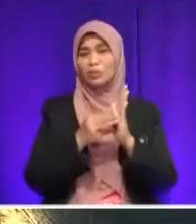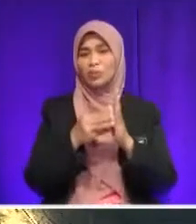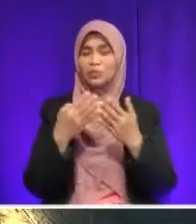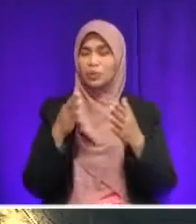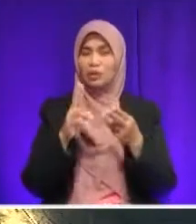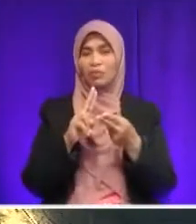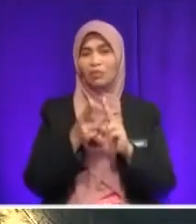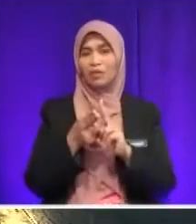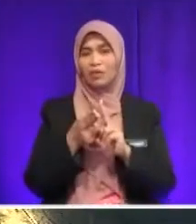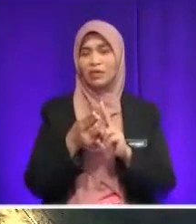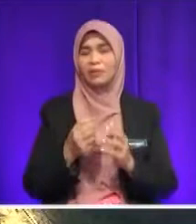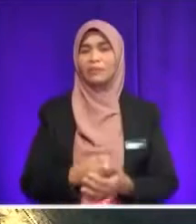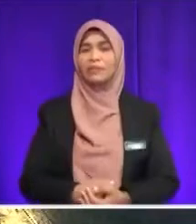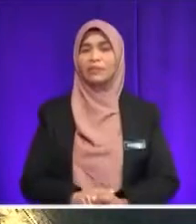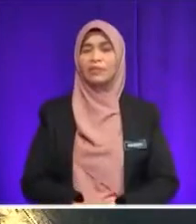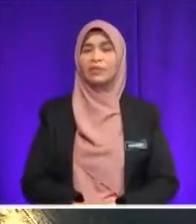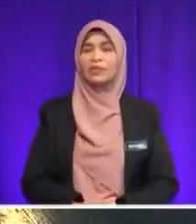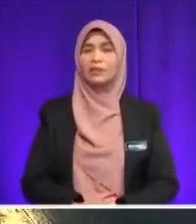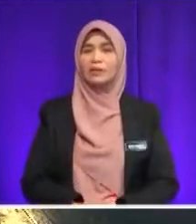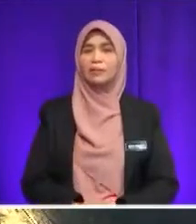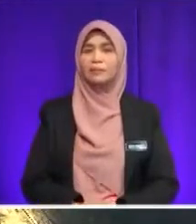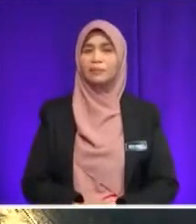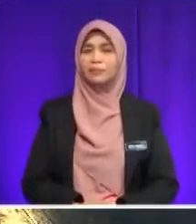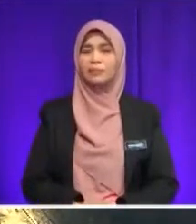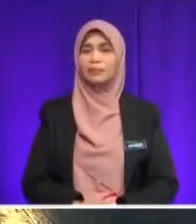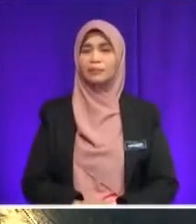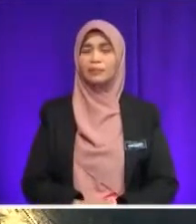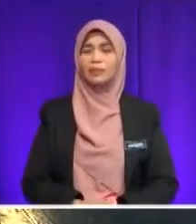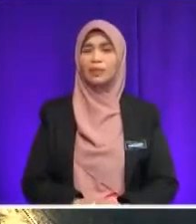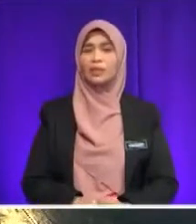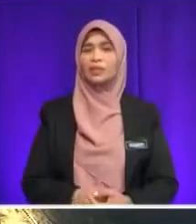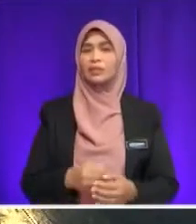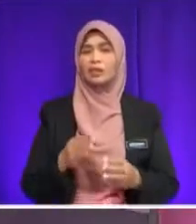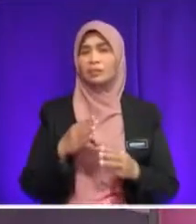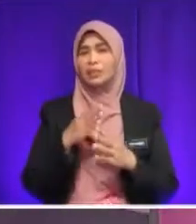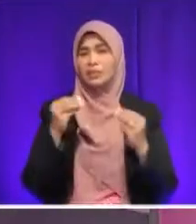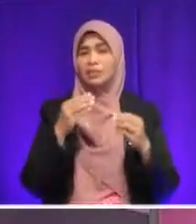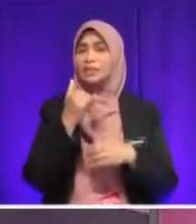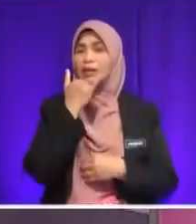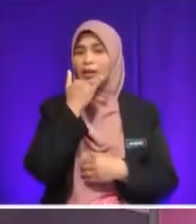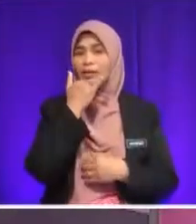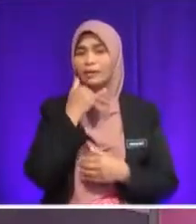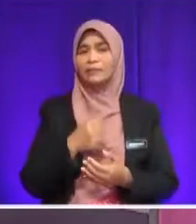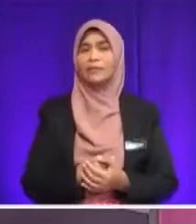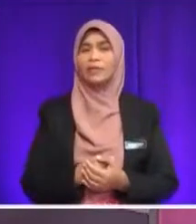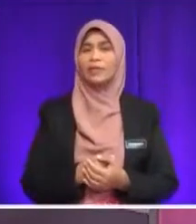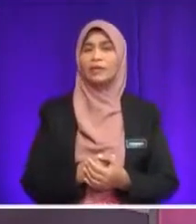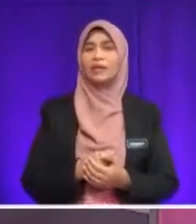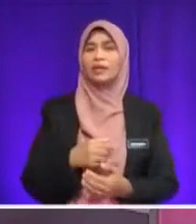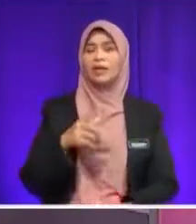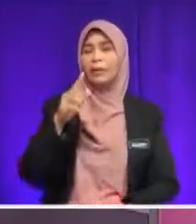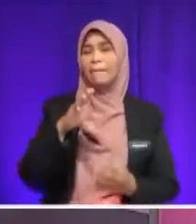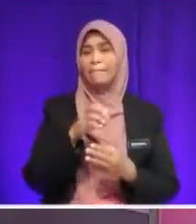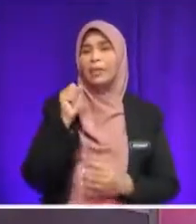tak tahulah ha pun yang menyentuh kain Naruto saya kirim ada salah bisa saja isroil